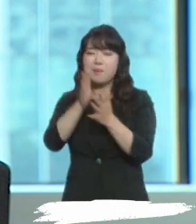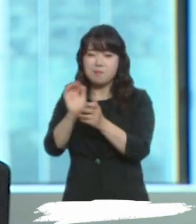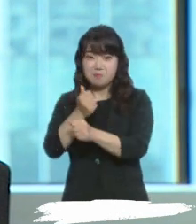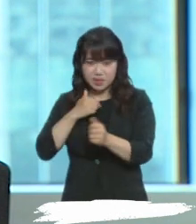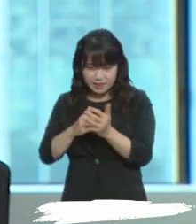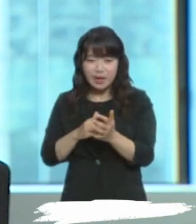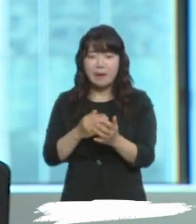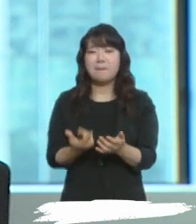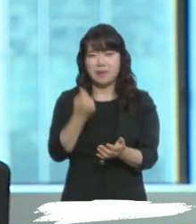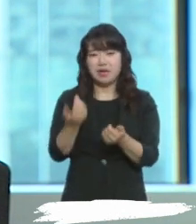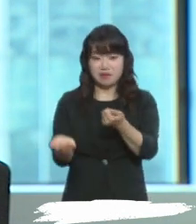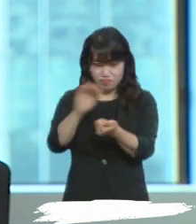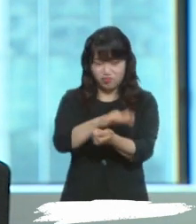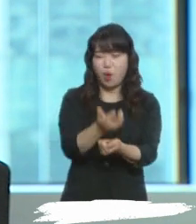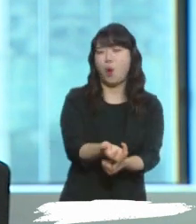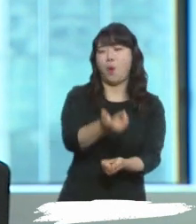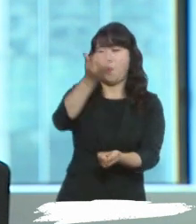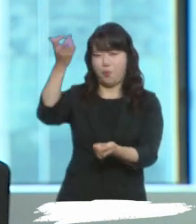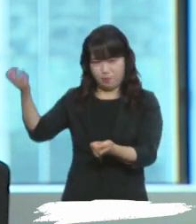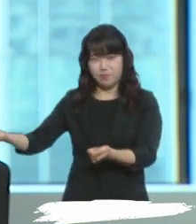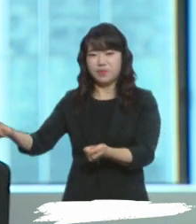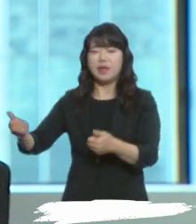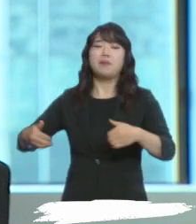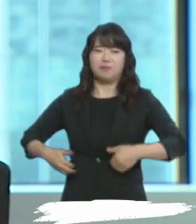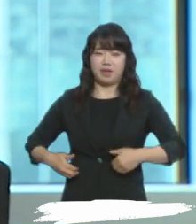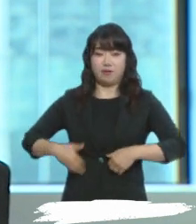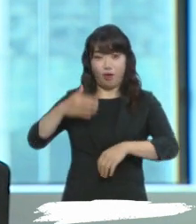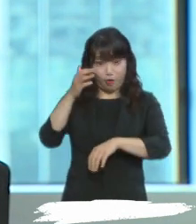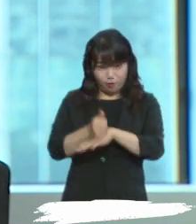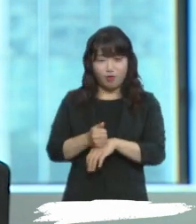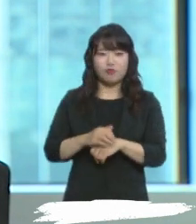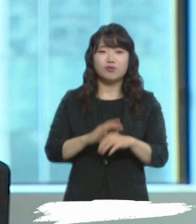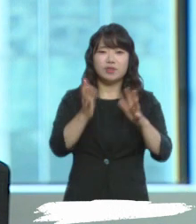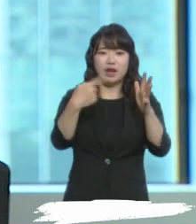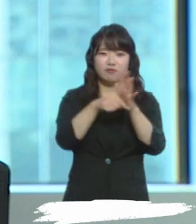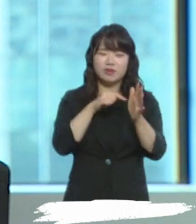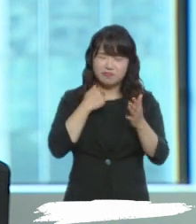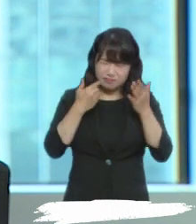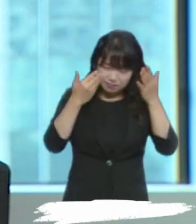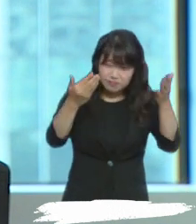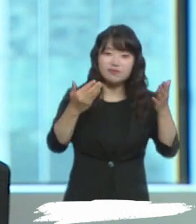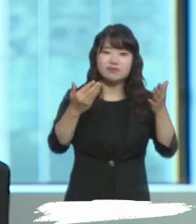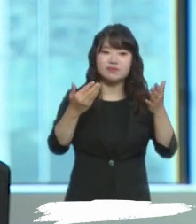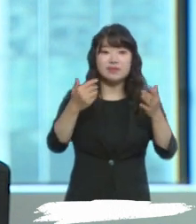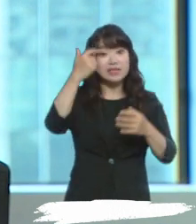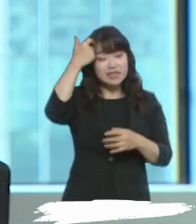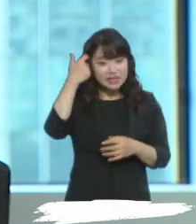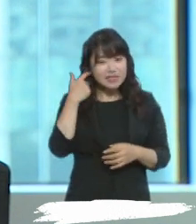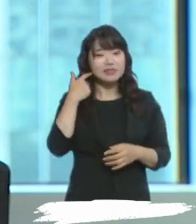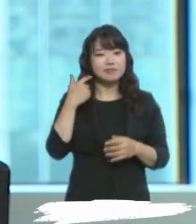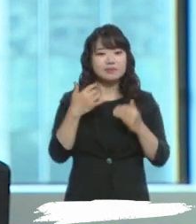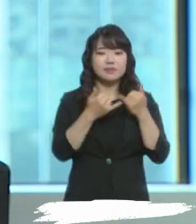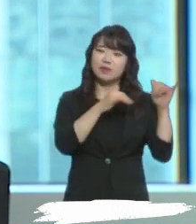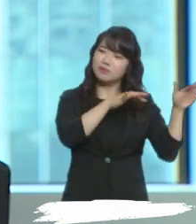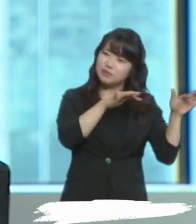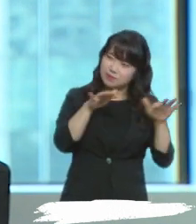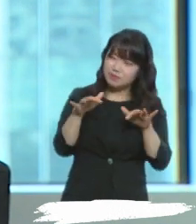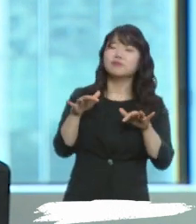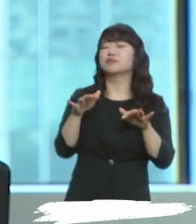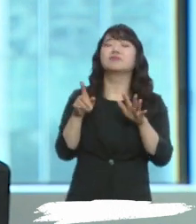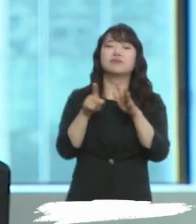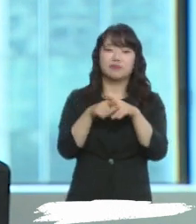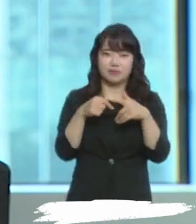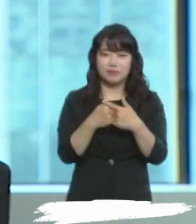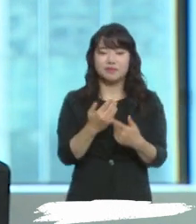빨리 조치해서 이장을 해야만 우리 제대로 된 그 애국정신 이 호국을 위한 우리 이 정신들이 바로